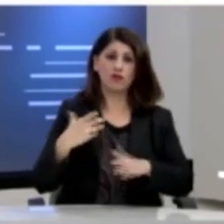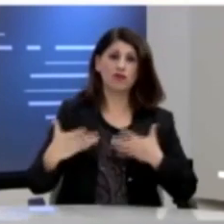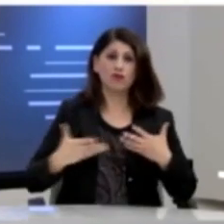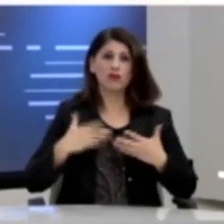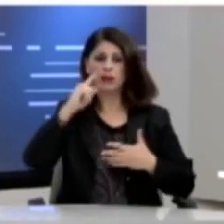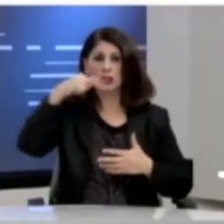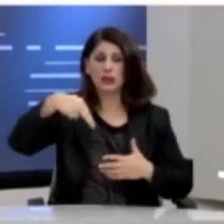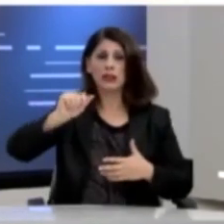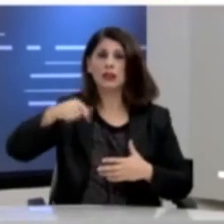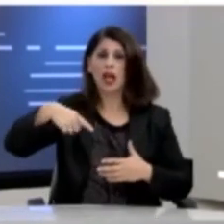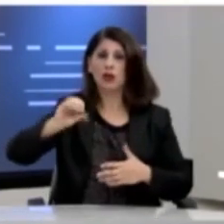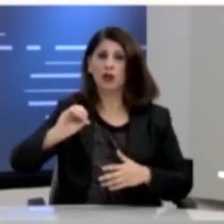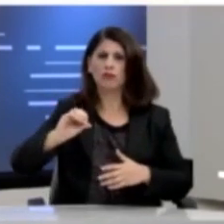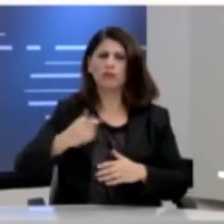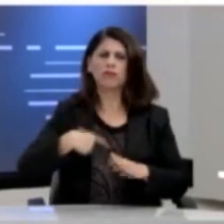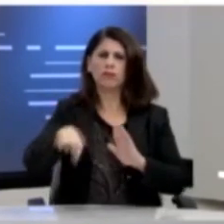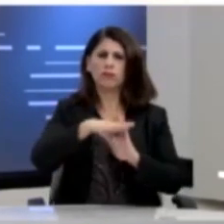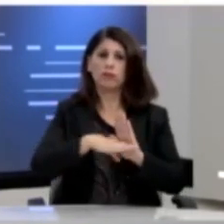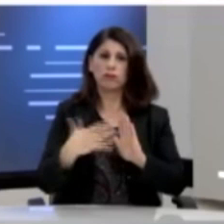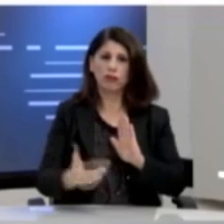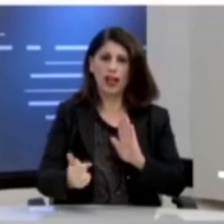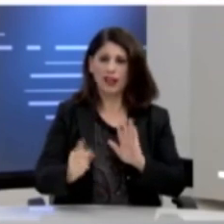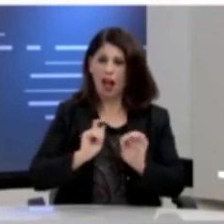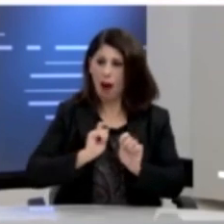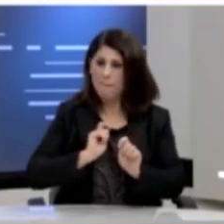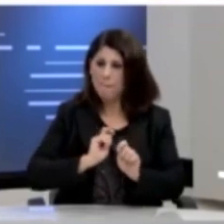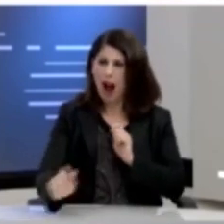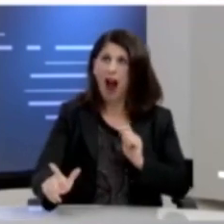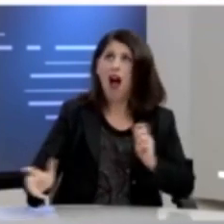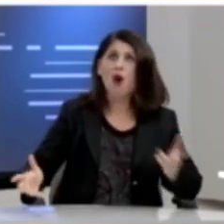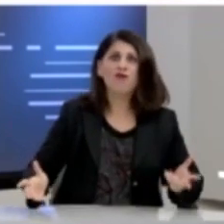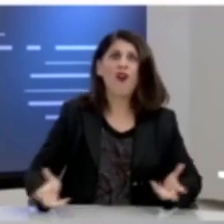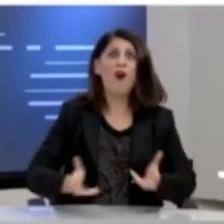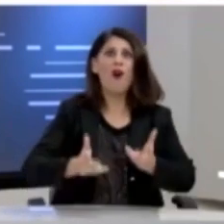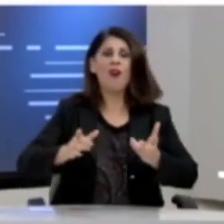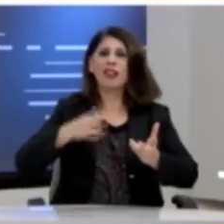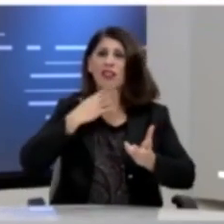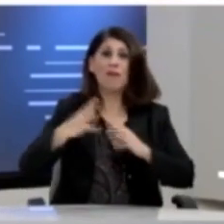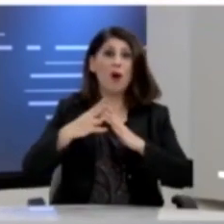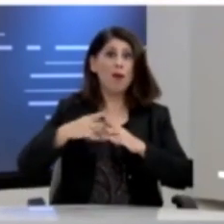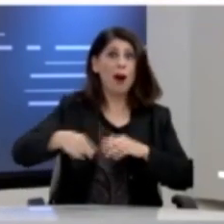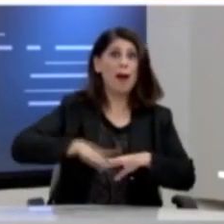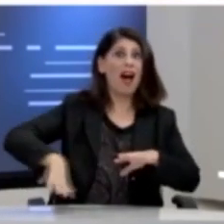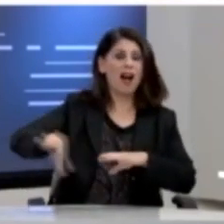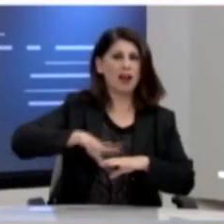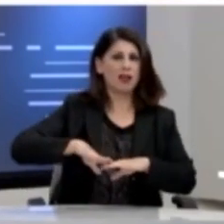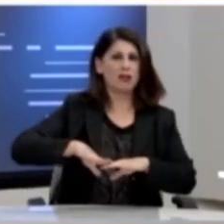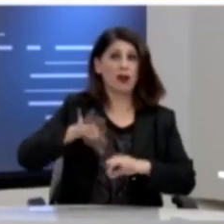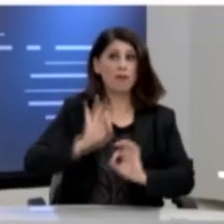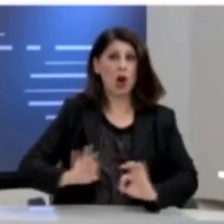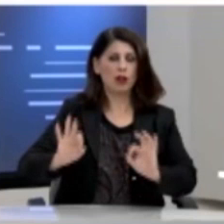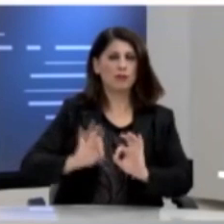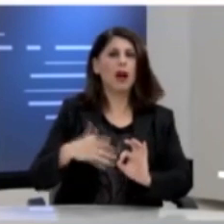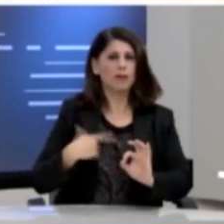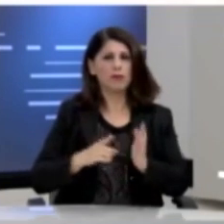νατοϊκό δόγμα που κρατά αναμένο το φυτίλι σε όλη την περιοχή, πρέπει να αποτελέσει κριτήριο για το λαό μας,